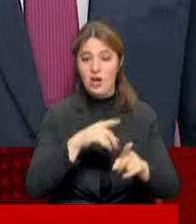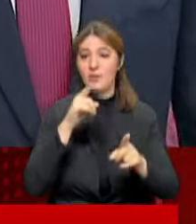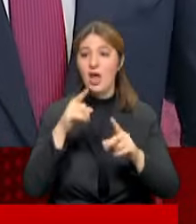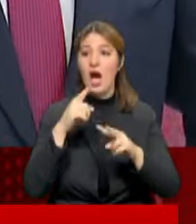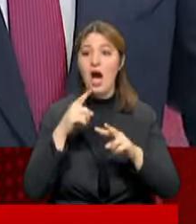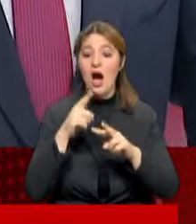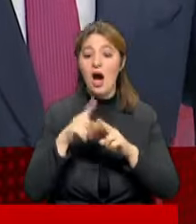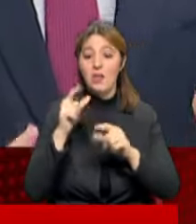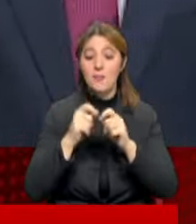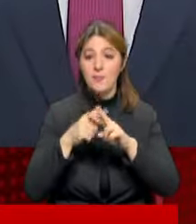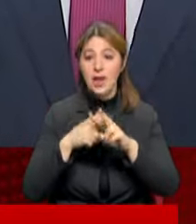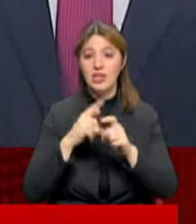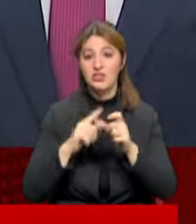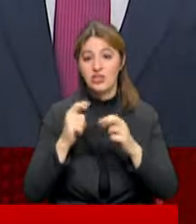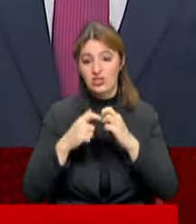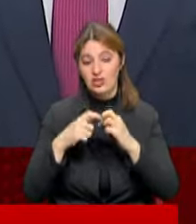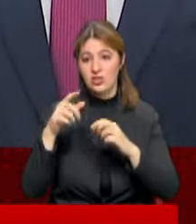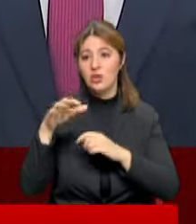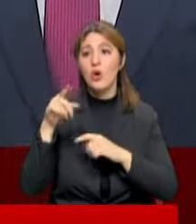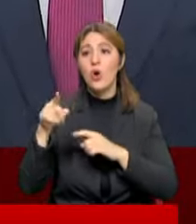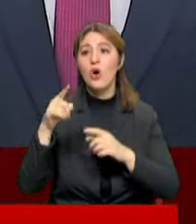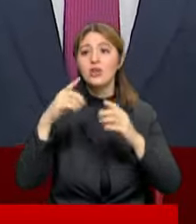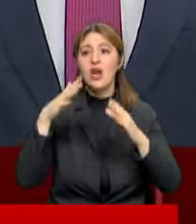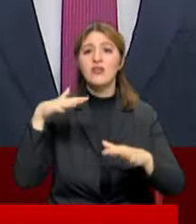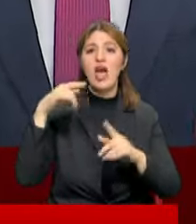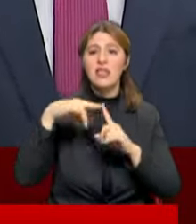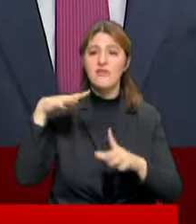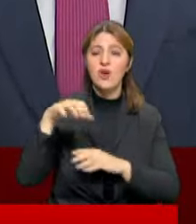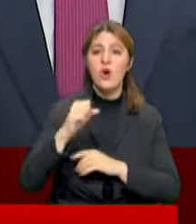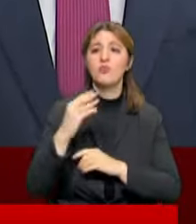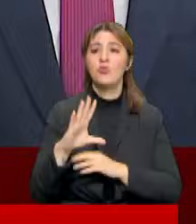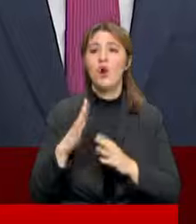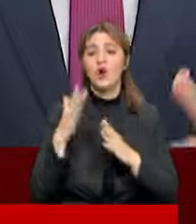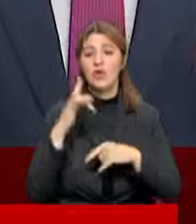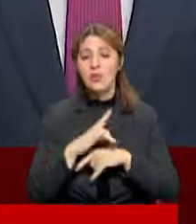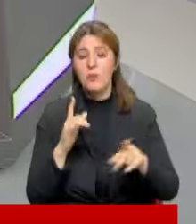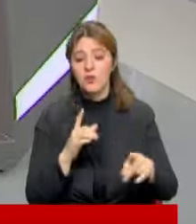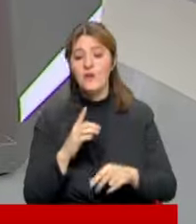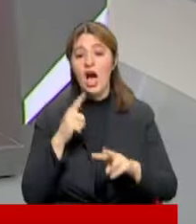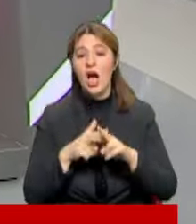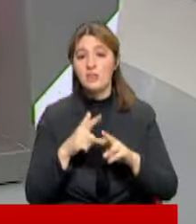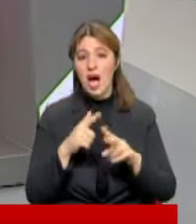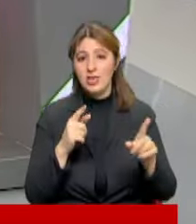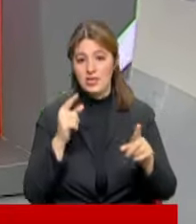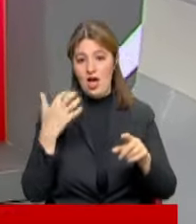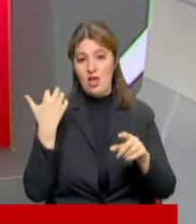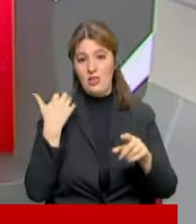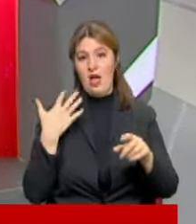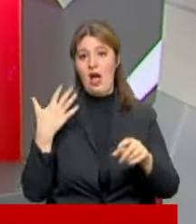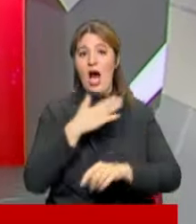Reşat çiğiltepe hedefe ele geçiremiyor Albay Reşat Evet Kocatepe bu ve Albay Reşat hedefi ele